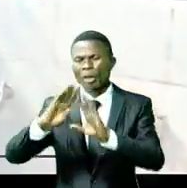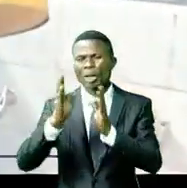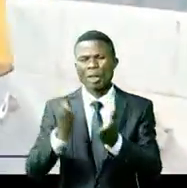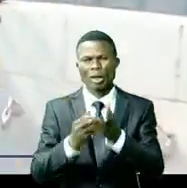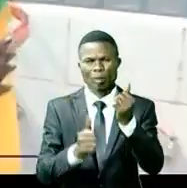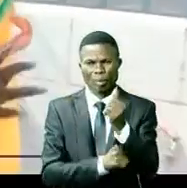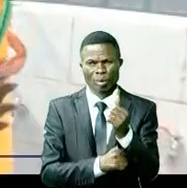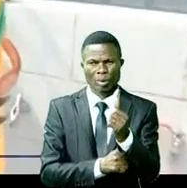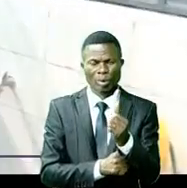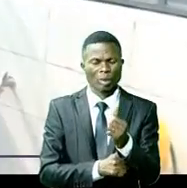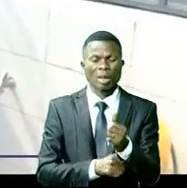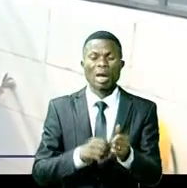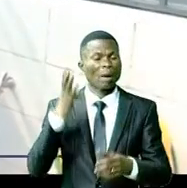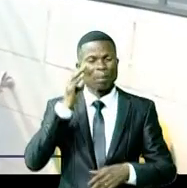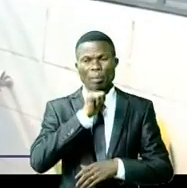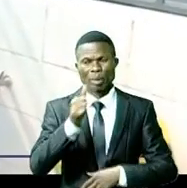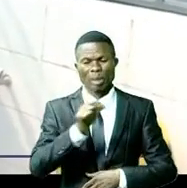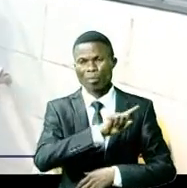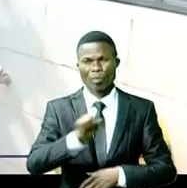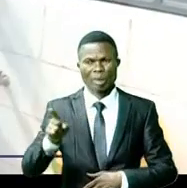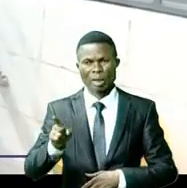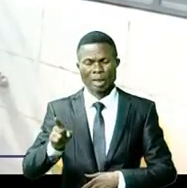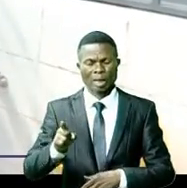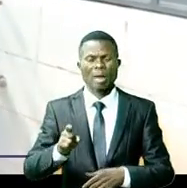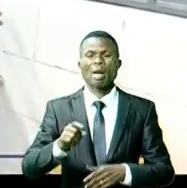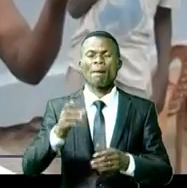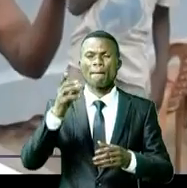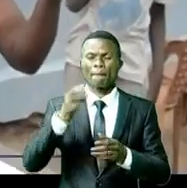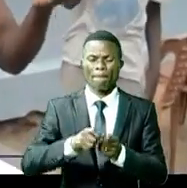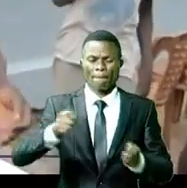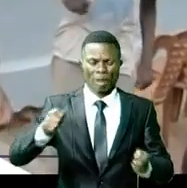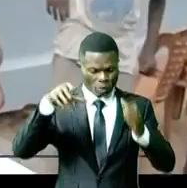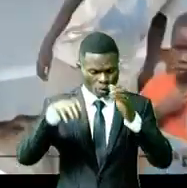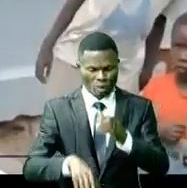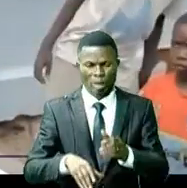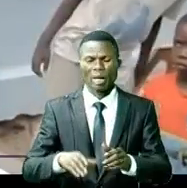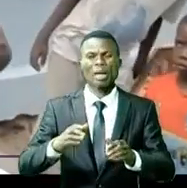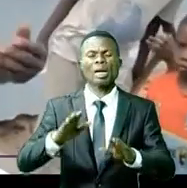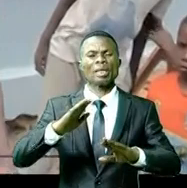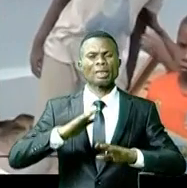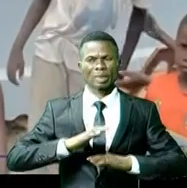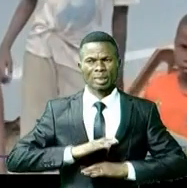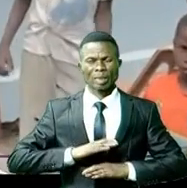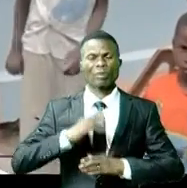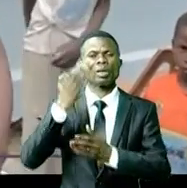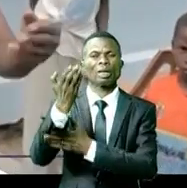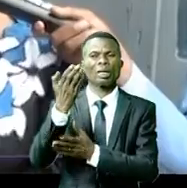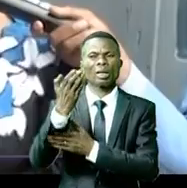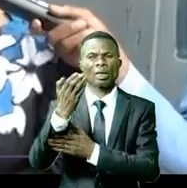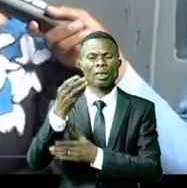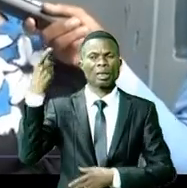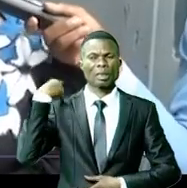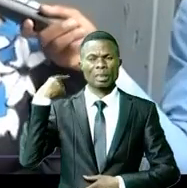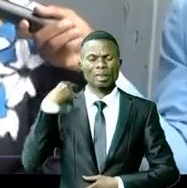sans inconvénient avec plus de 1000 mètres cubes par an est une réponse au plaidoyer mené par l'honorable